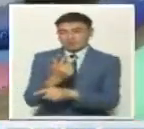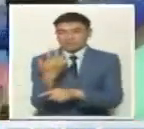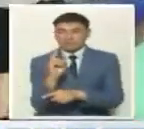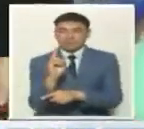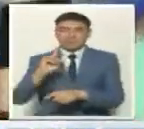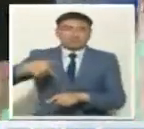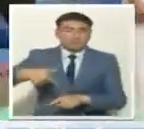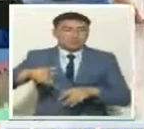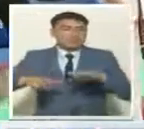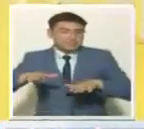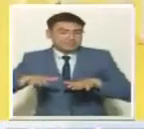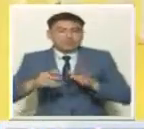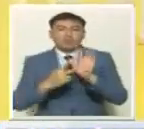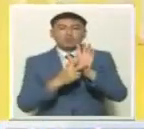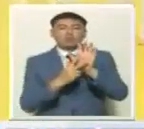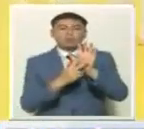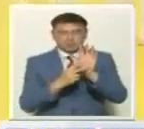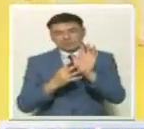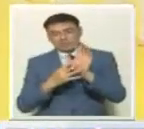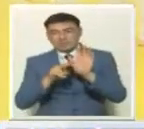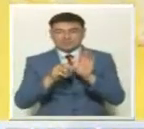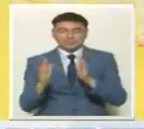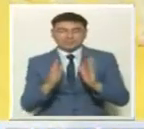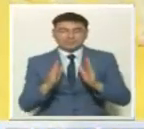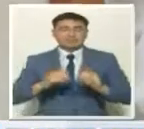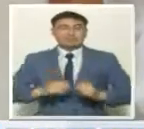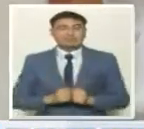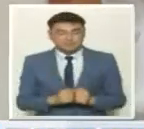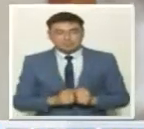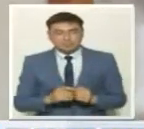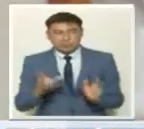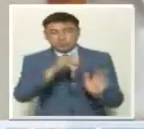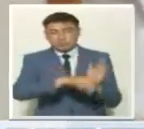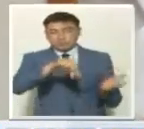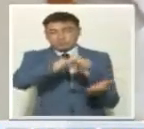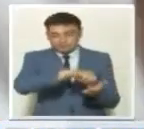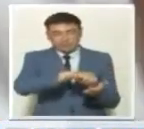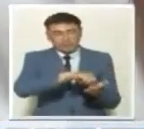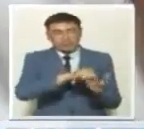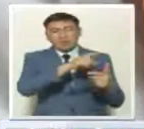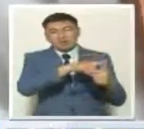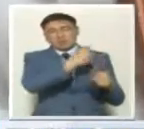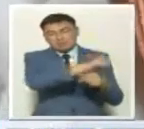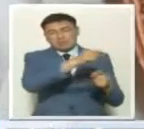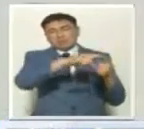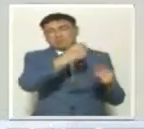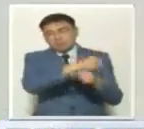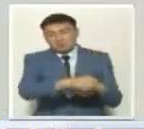в возрастной категории 8-9 лет. Он уверенно победил 2 соперников, но, увы, проиграл в финале.